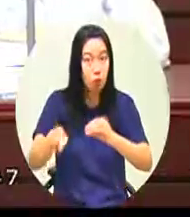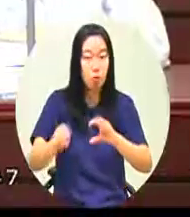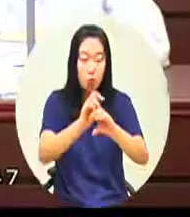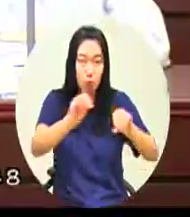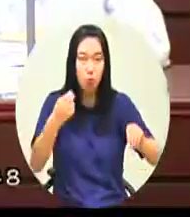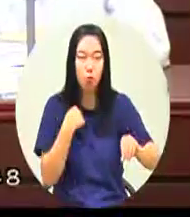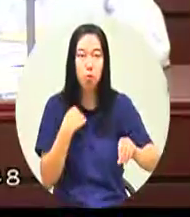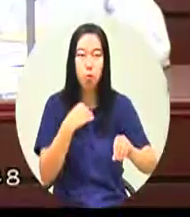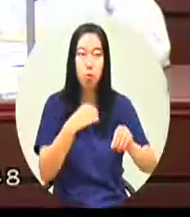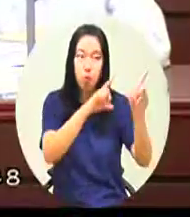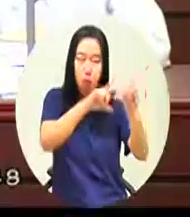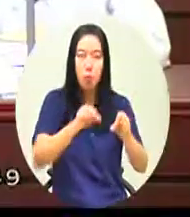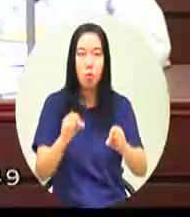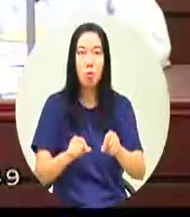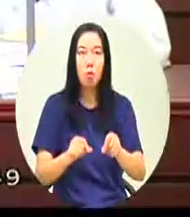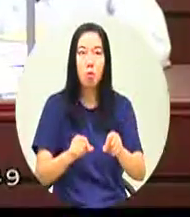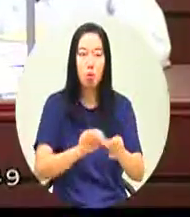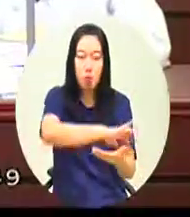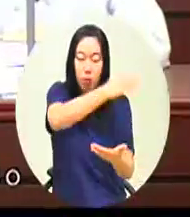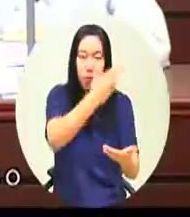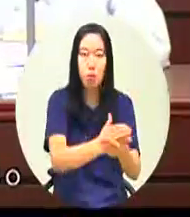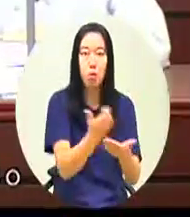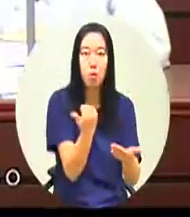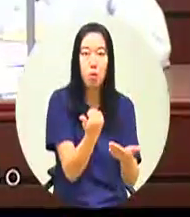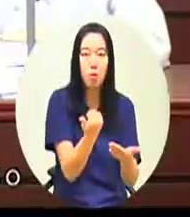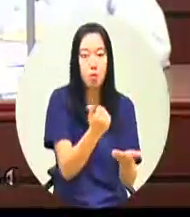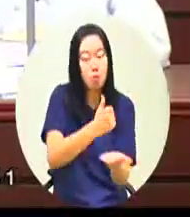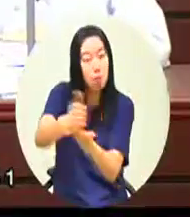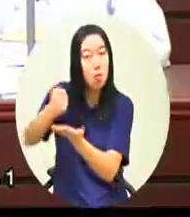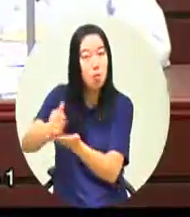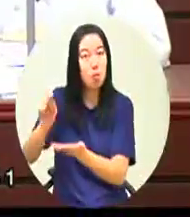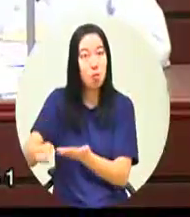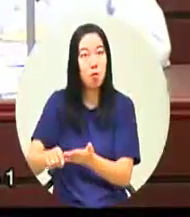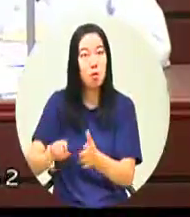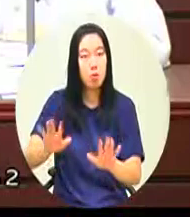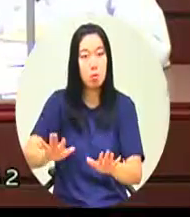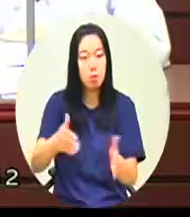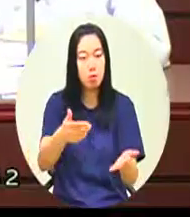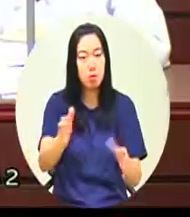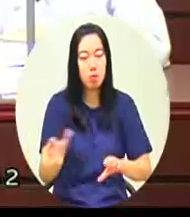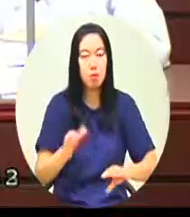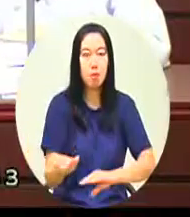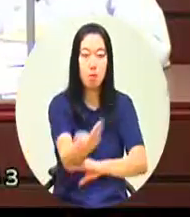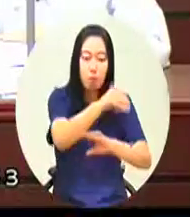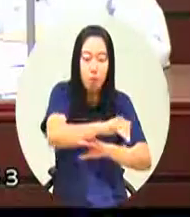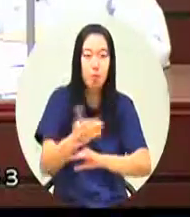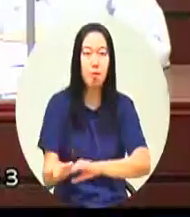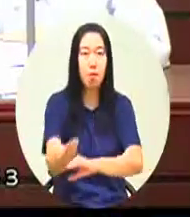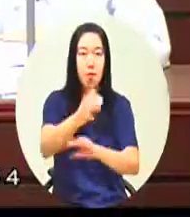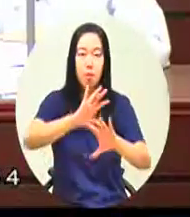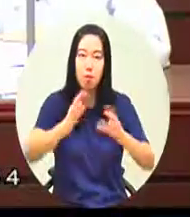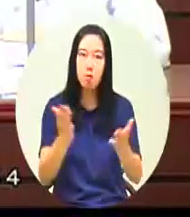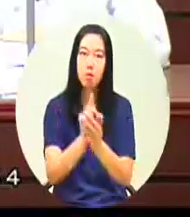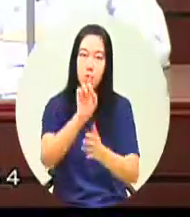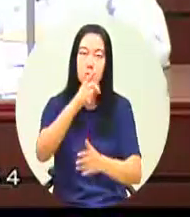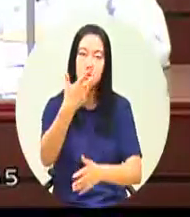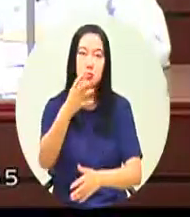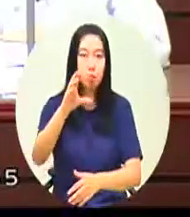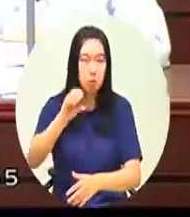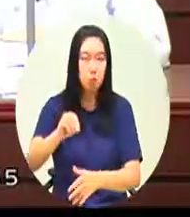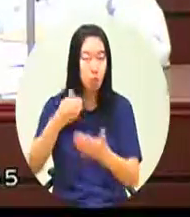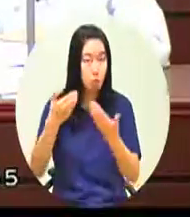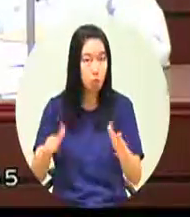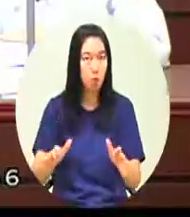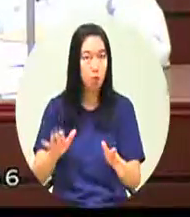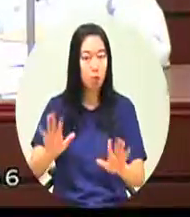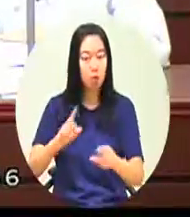依照我们这次要清的量会把它运走，而且我们这次清的量是总共17万方。那未来完成以后，在年底